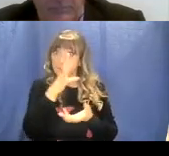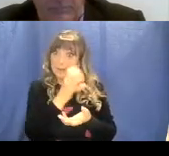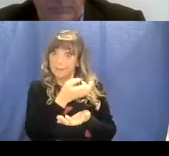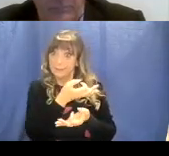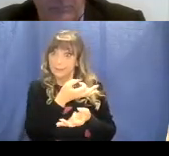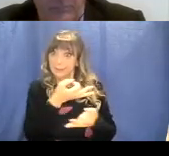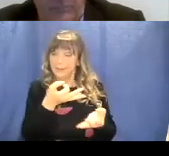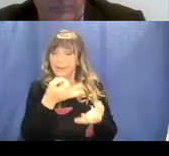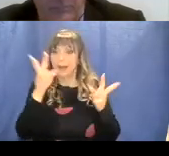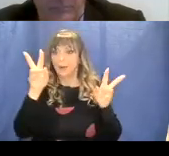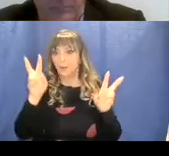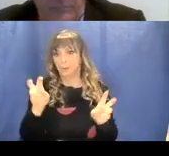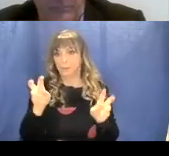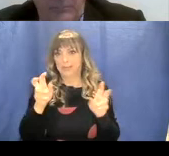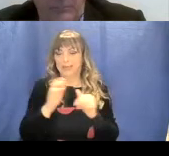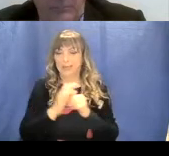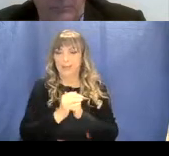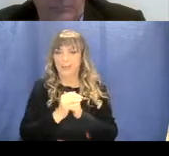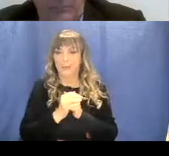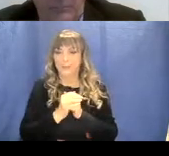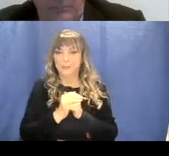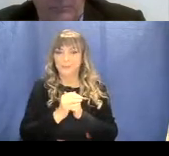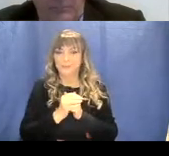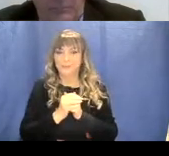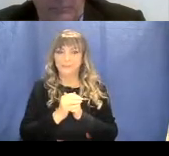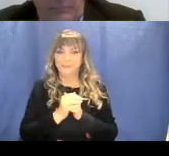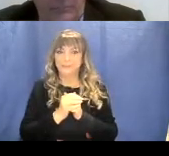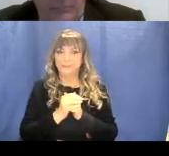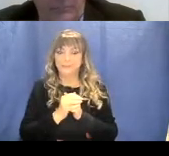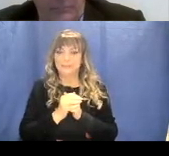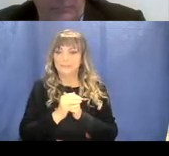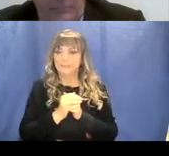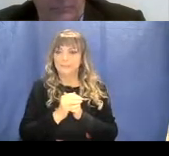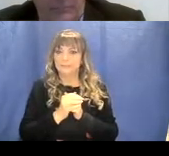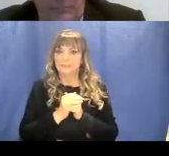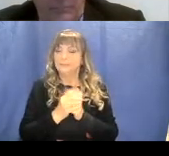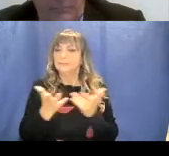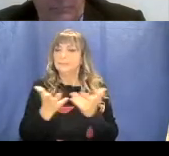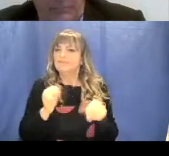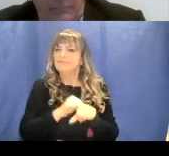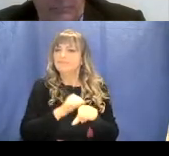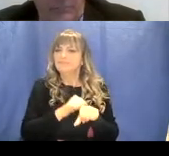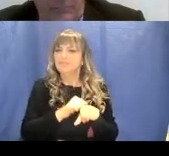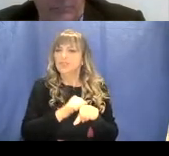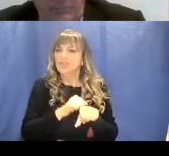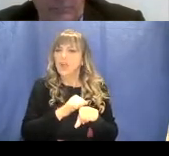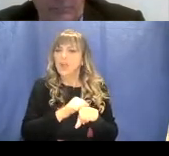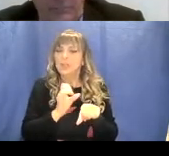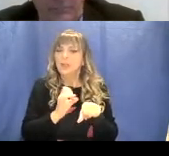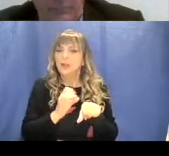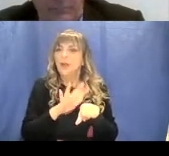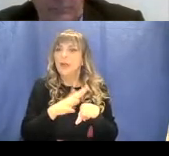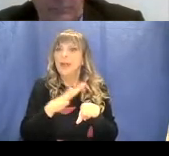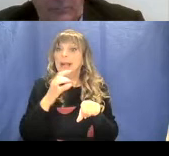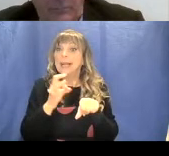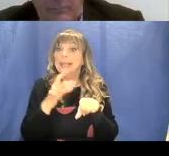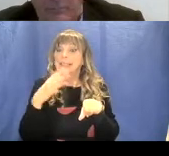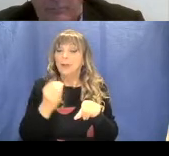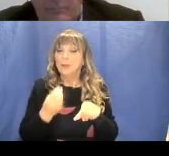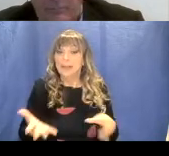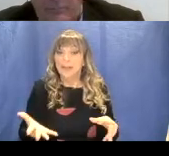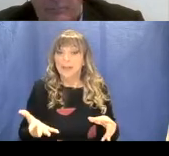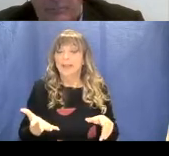l'argomento che stiamo illustrando la definiamo che cos'è uno solido cristallino è un aggregato